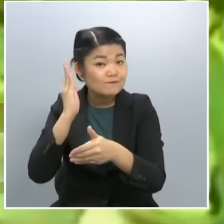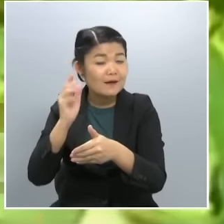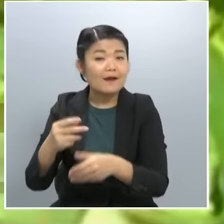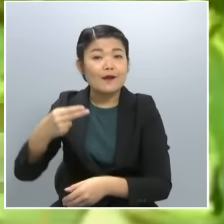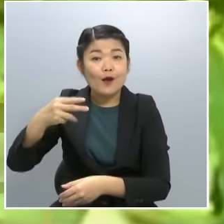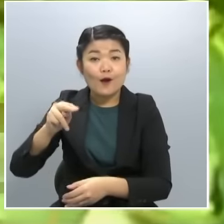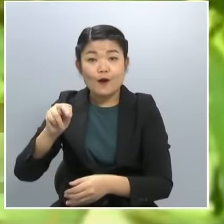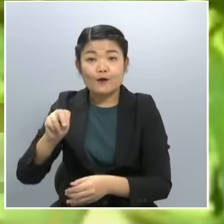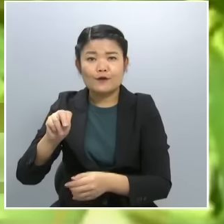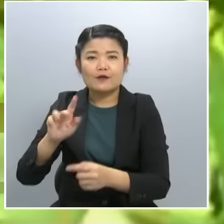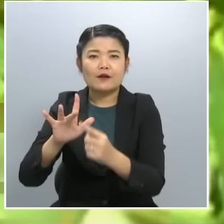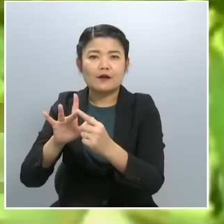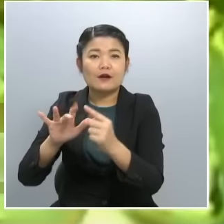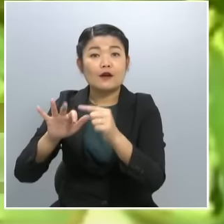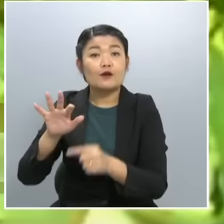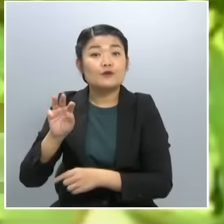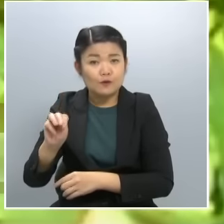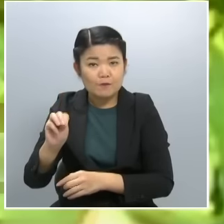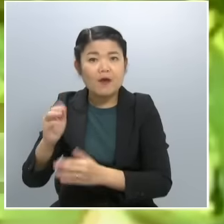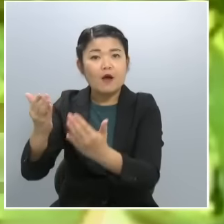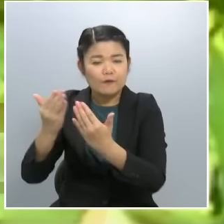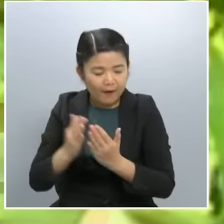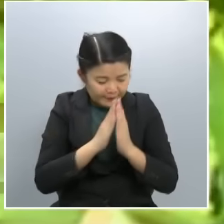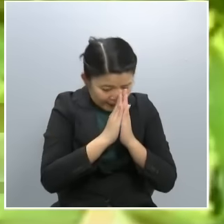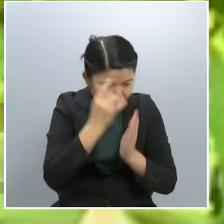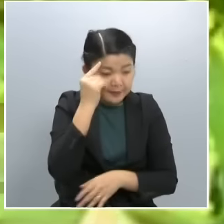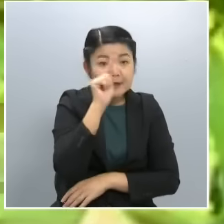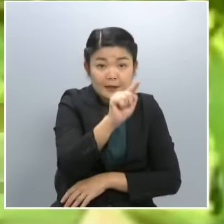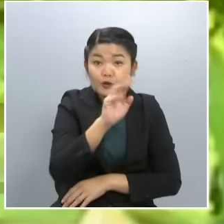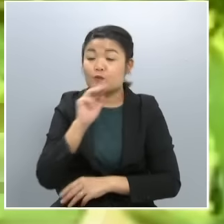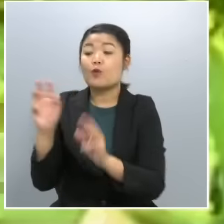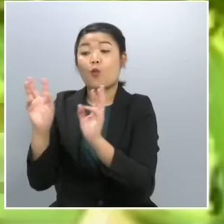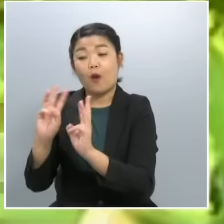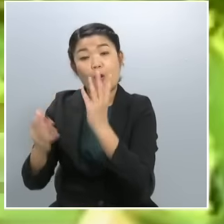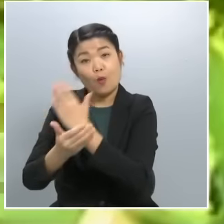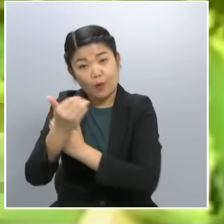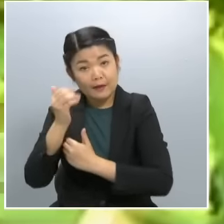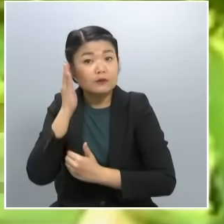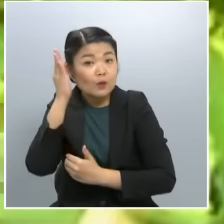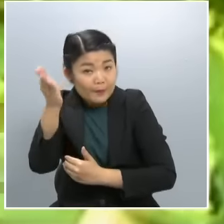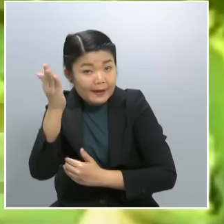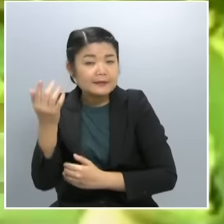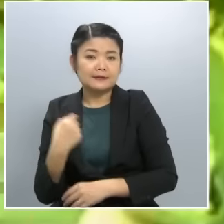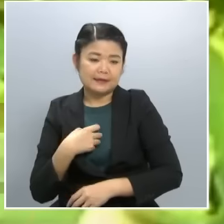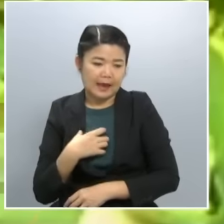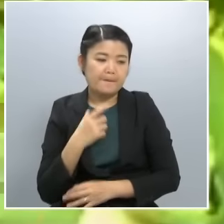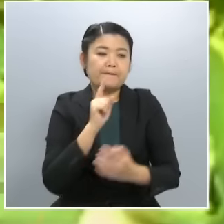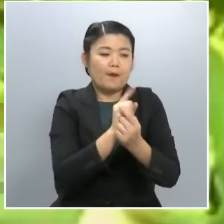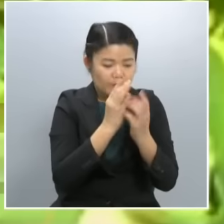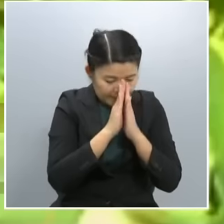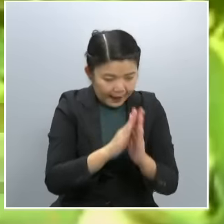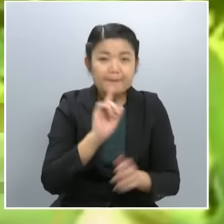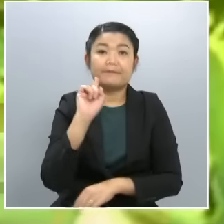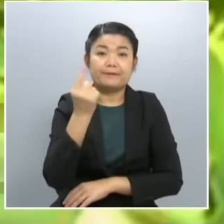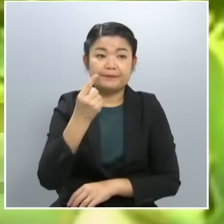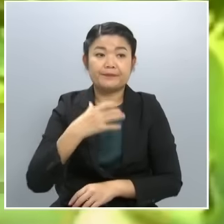มาฝากกราบท่านด้วยแล้วก็บอกว่าคิดถึงแล้วบอกว่าถ้ามีถ้ามีโอกาสอนาคตอยากจะมากราบท่านที่นี่อีกครั้งหนึ่ง